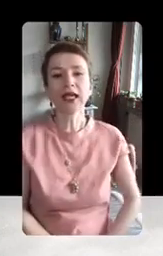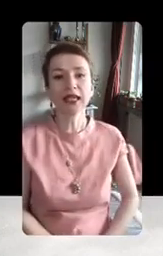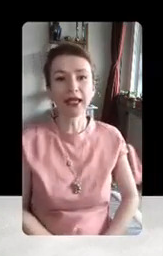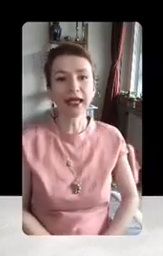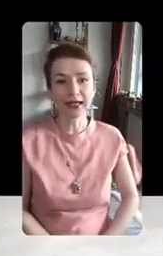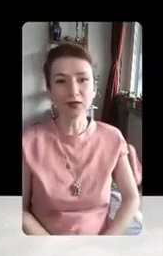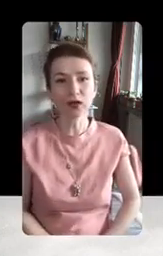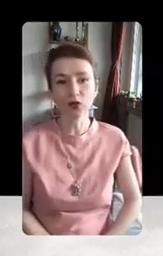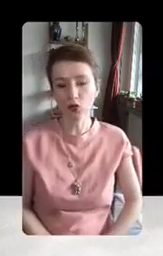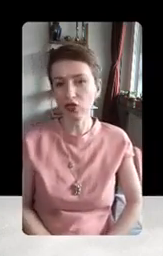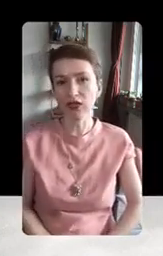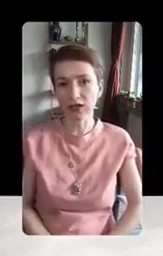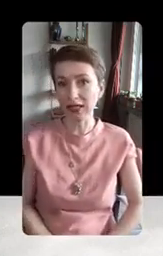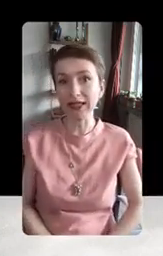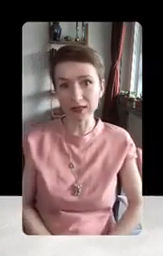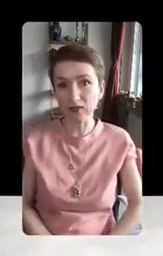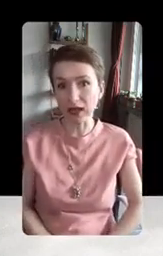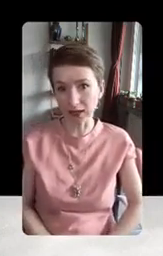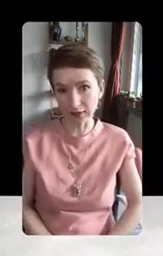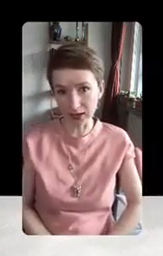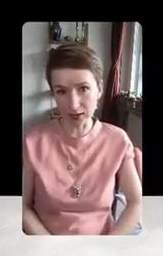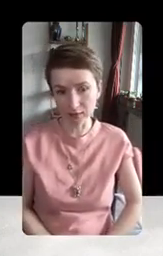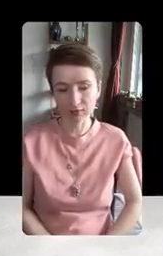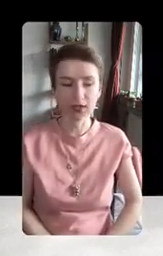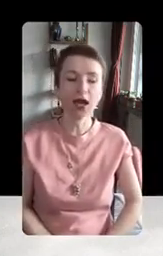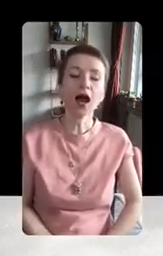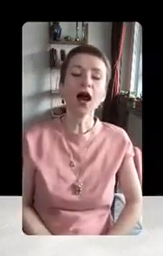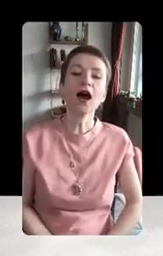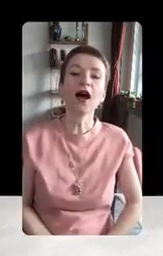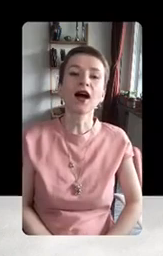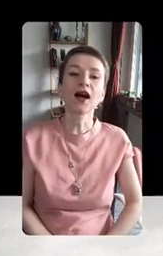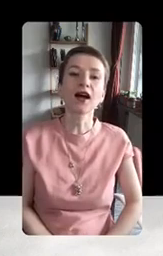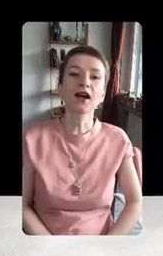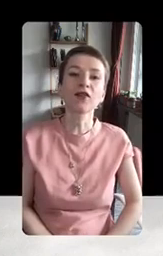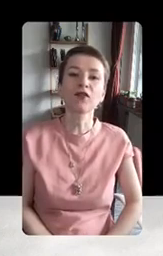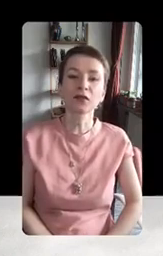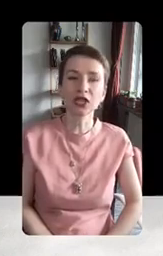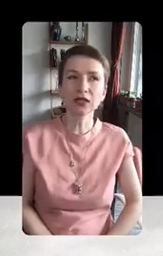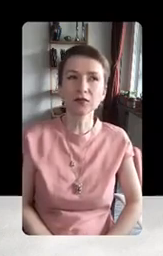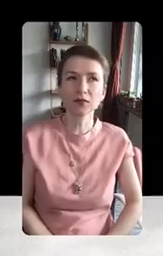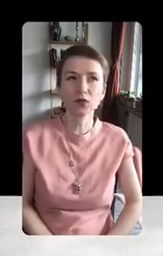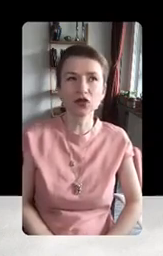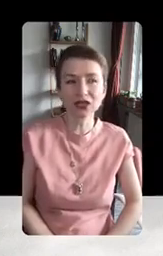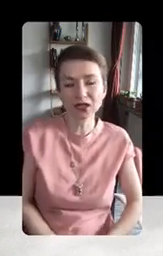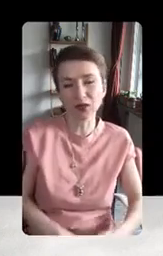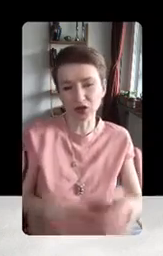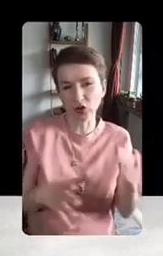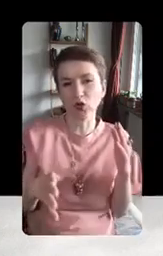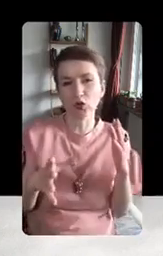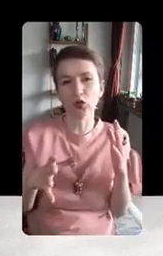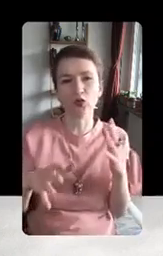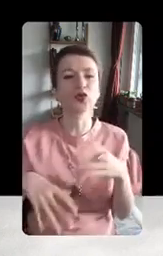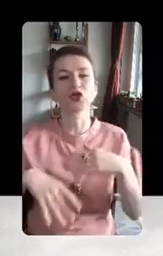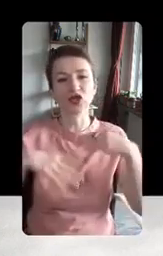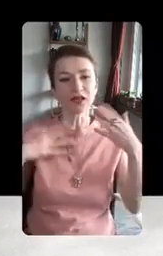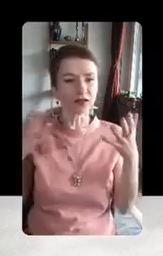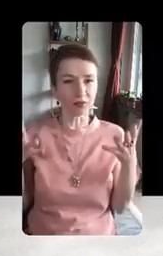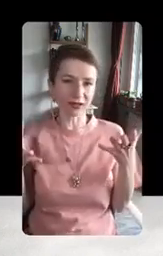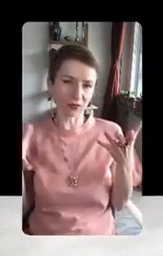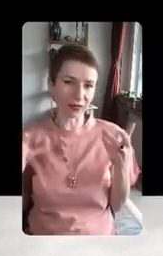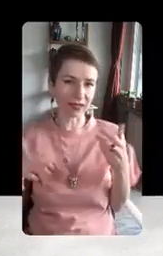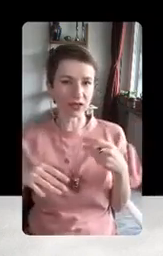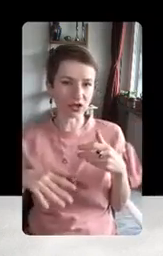жизнь. И это было очень негативное явление. А вообще очень часто было, что у